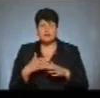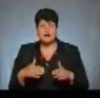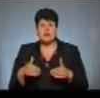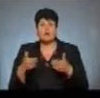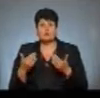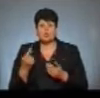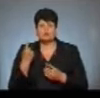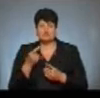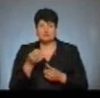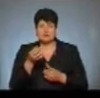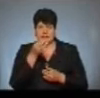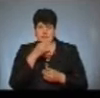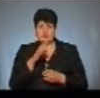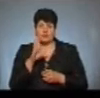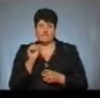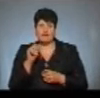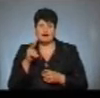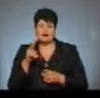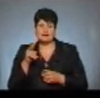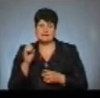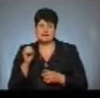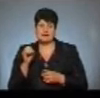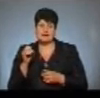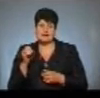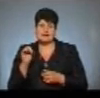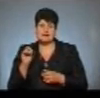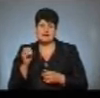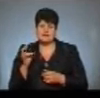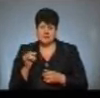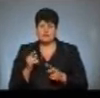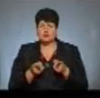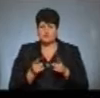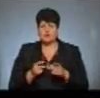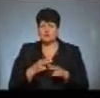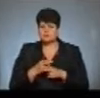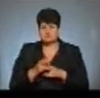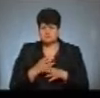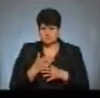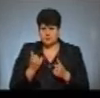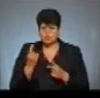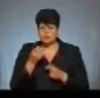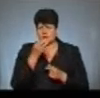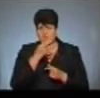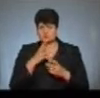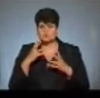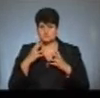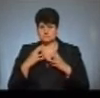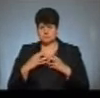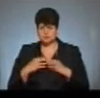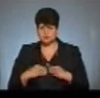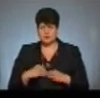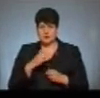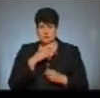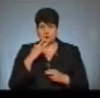рекомендую одну таблетку валір'янки. Це натуральне, на травах, воно не зашкодить. Одну таблетку для того, щоб заспокоїтись. Тому що дуже